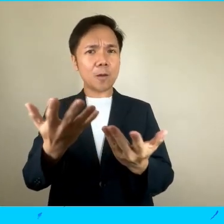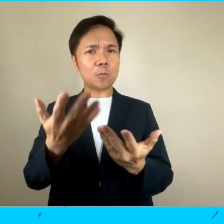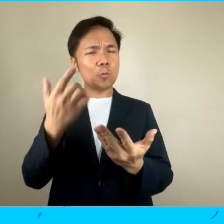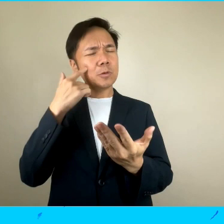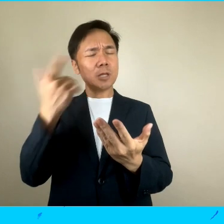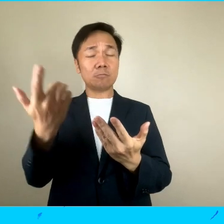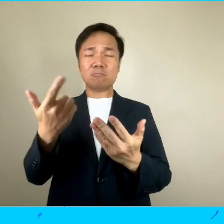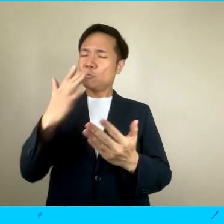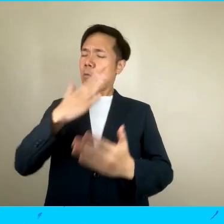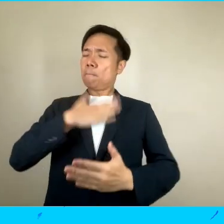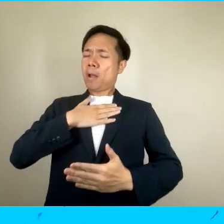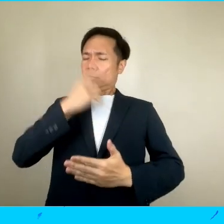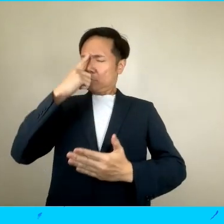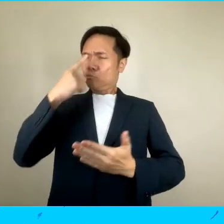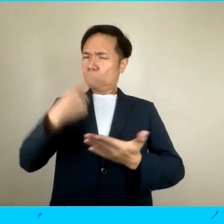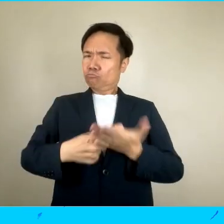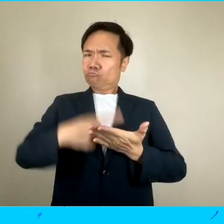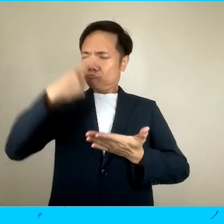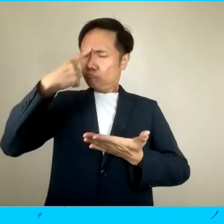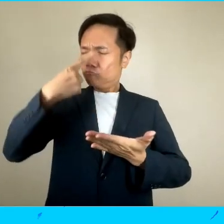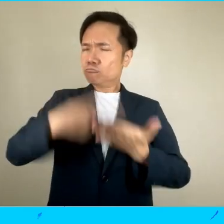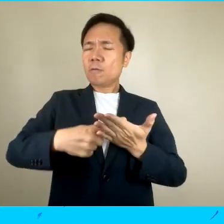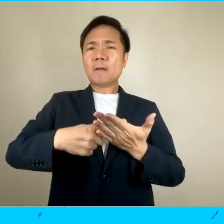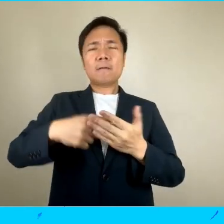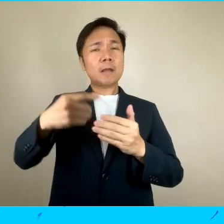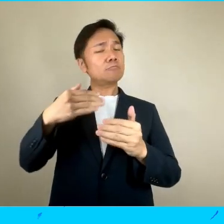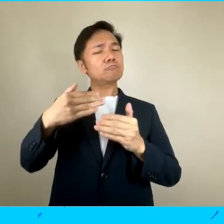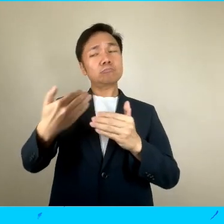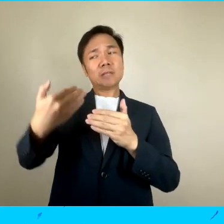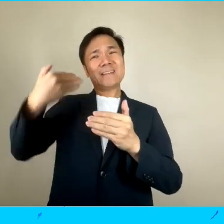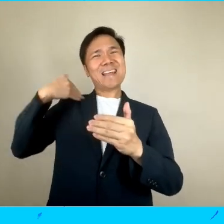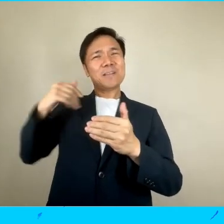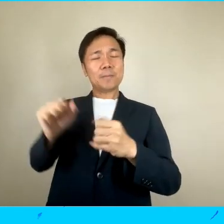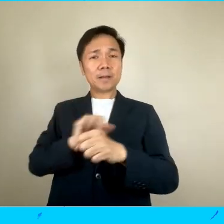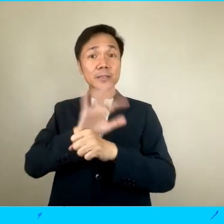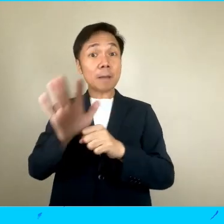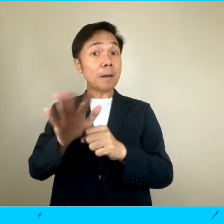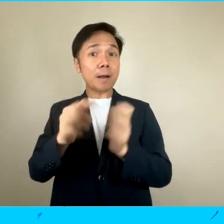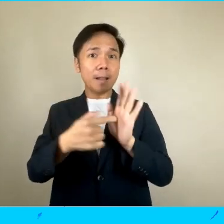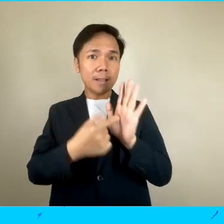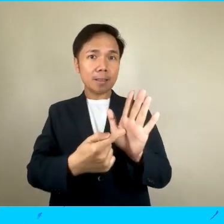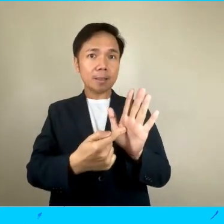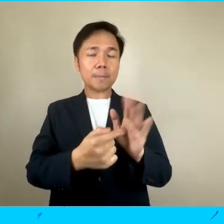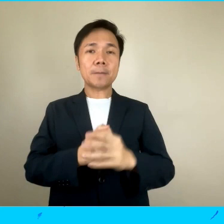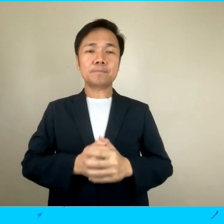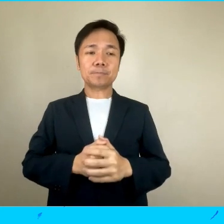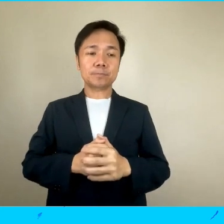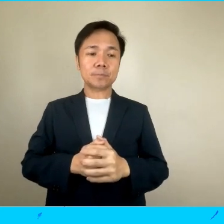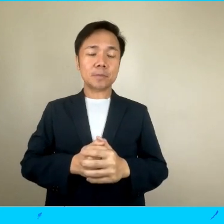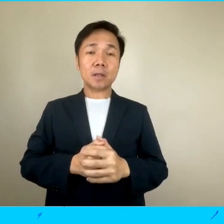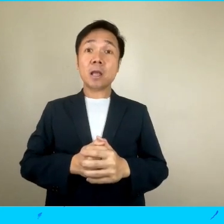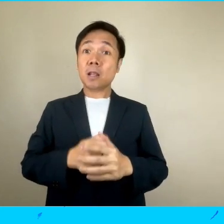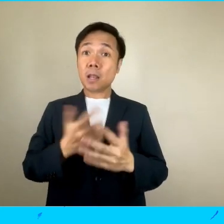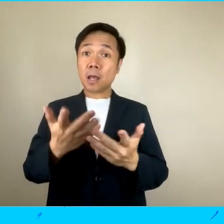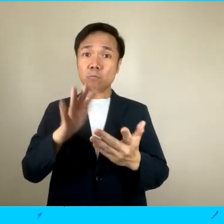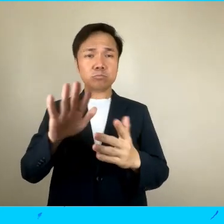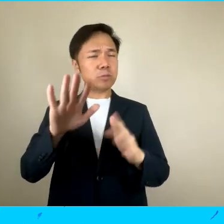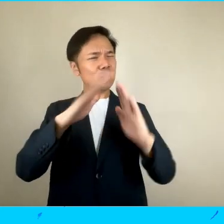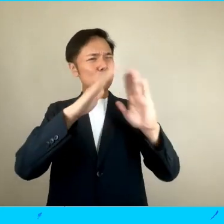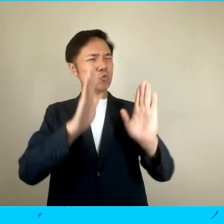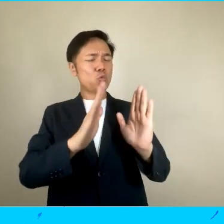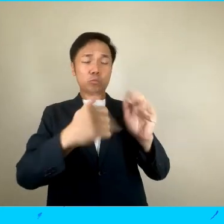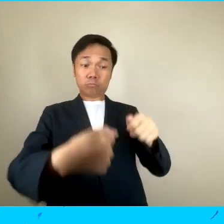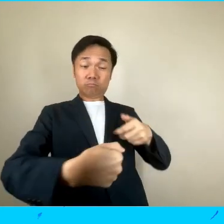donc l'agence a un rôle très important dans le développement de la résilience. Par exemple,